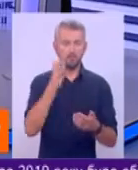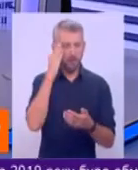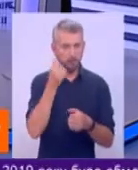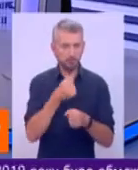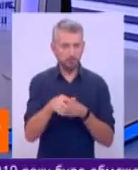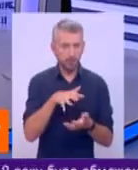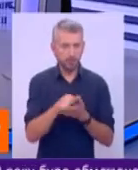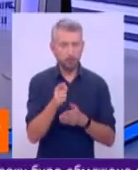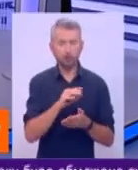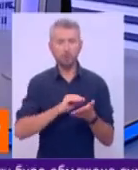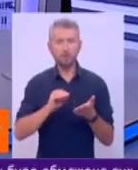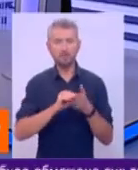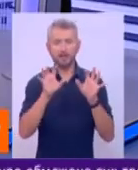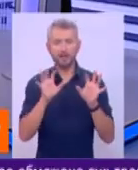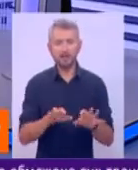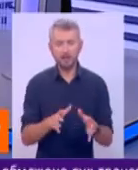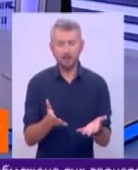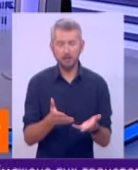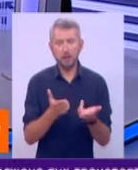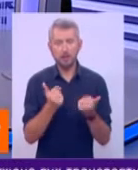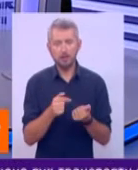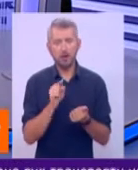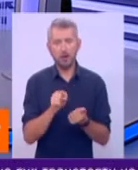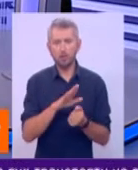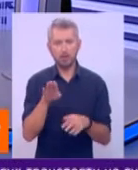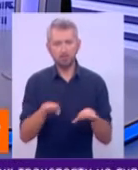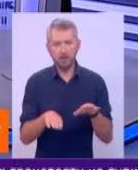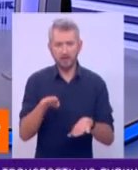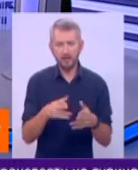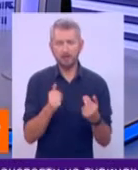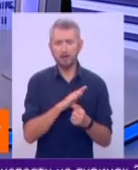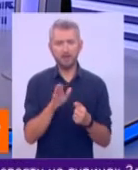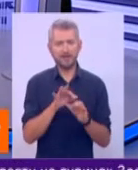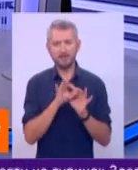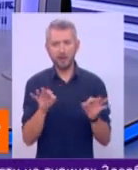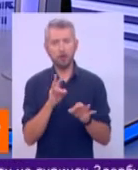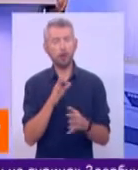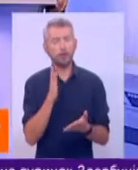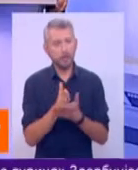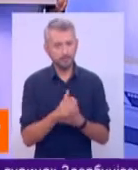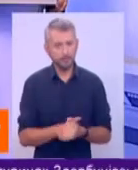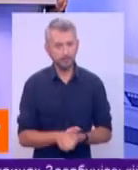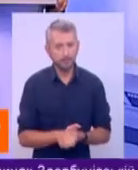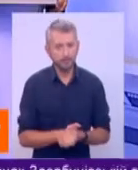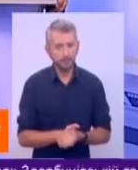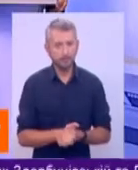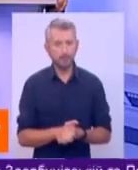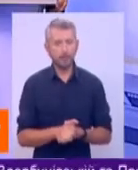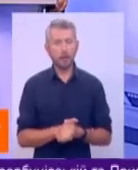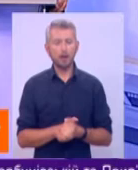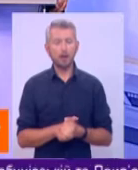что то, что прописано в законодательстве, ну, да, оно не совсем сбалансировано, да, не совсем оно идеально, но оно есть. При